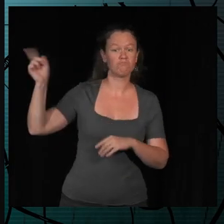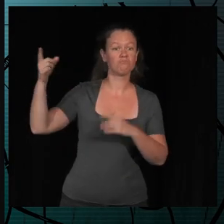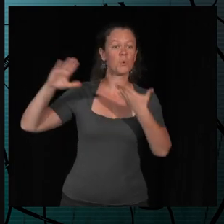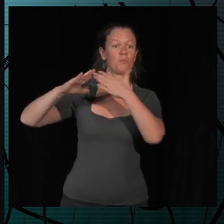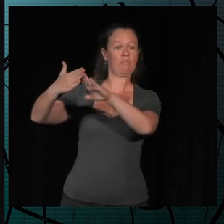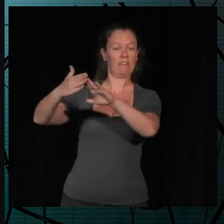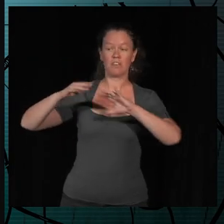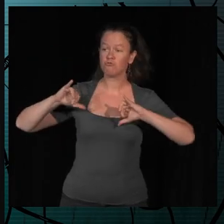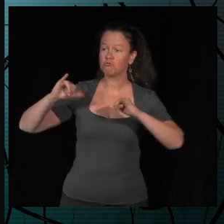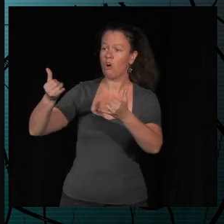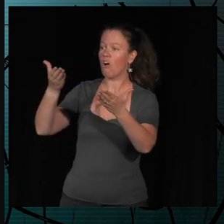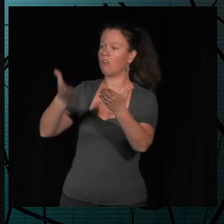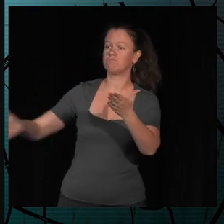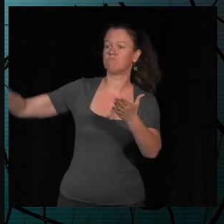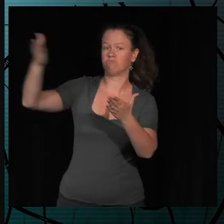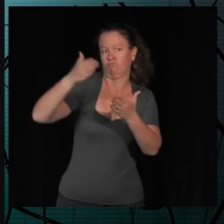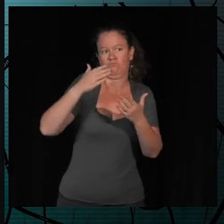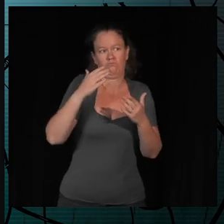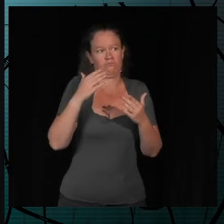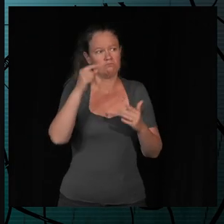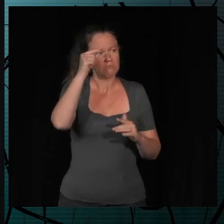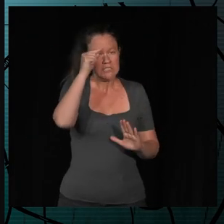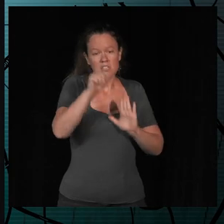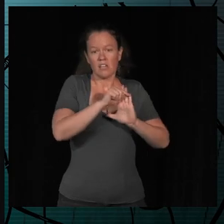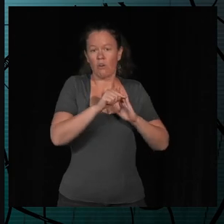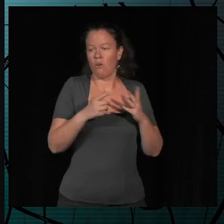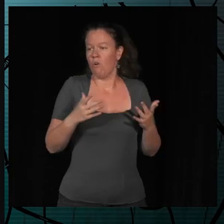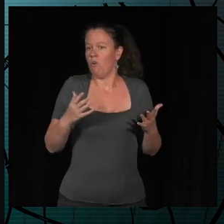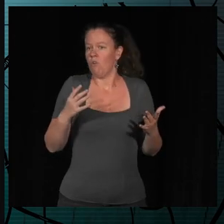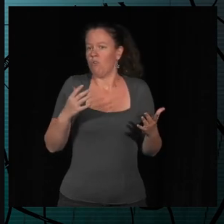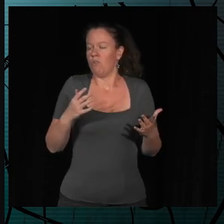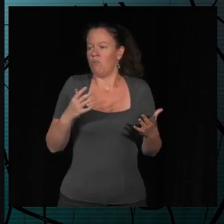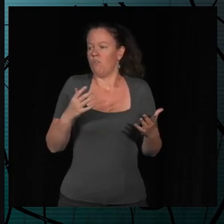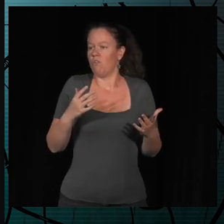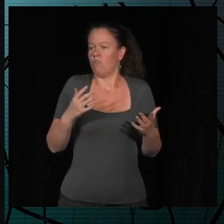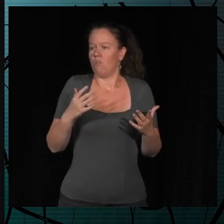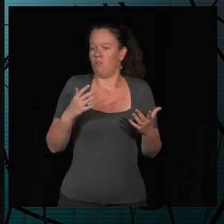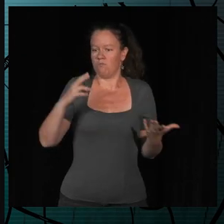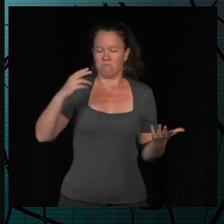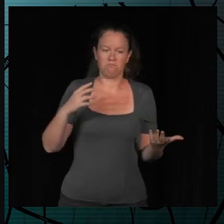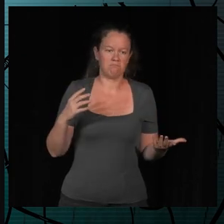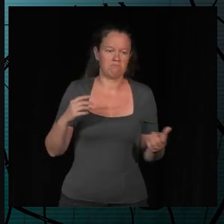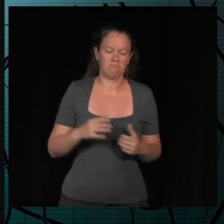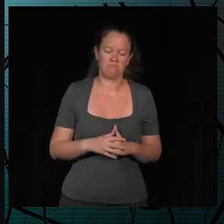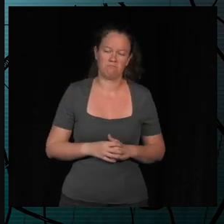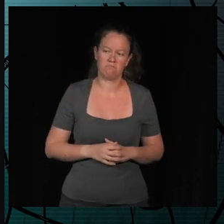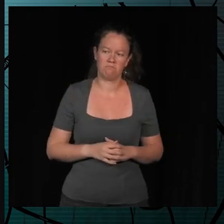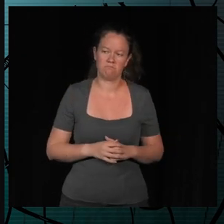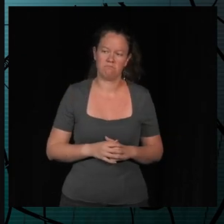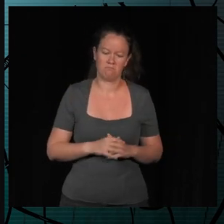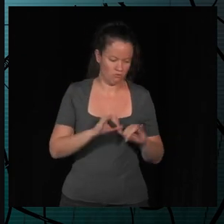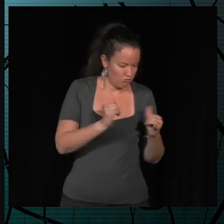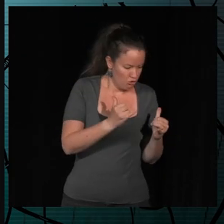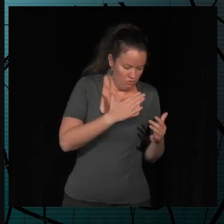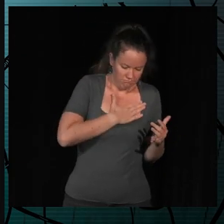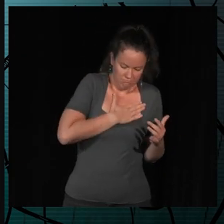des gens qui ont une sorte de de rapport quasi je dirais amoureux par rapport à ce que c'est pour eux